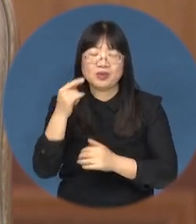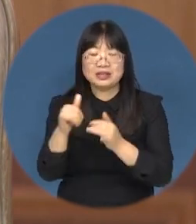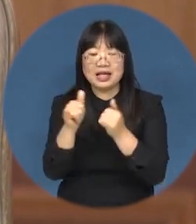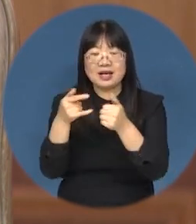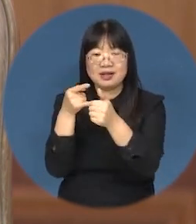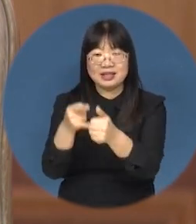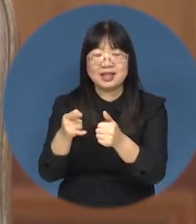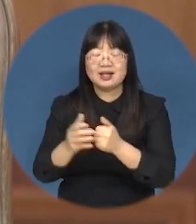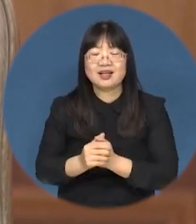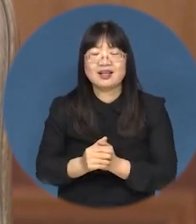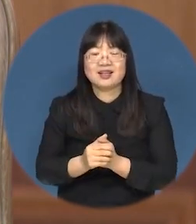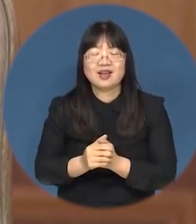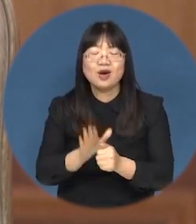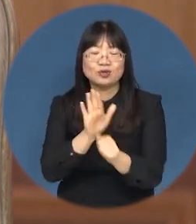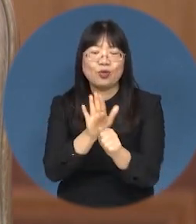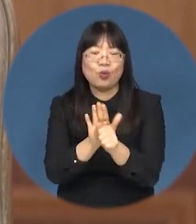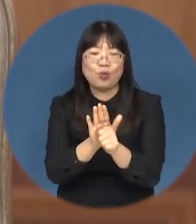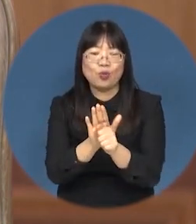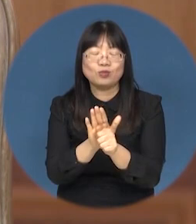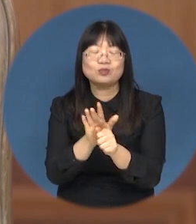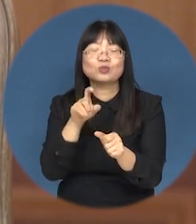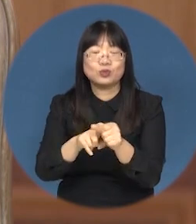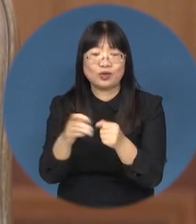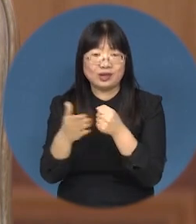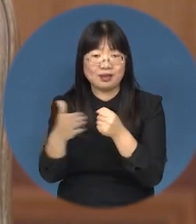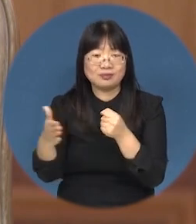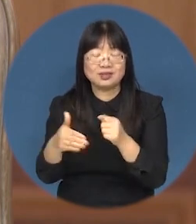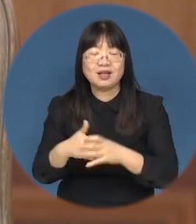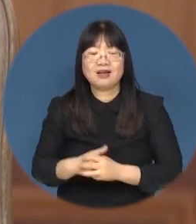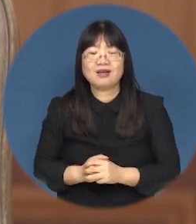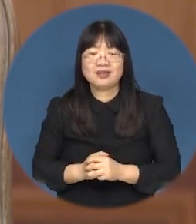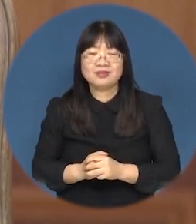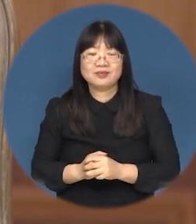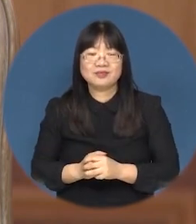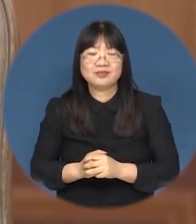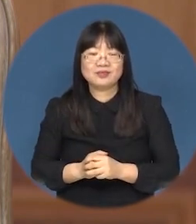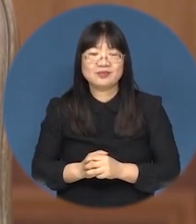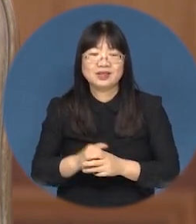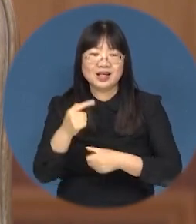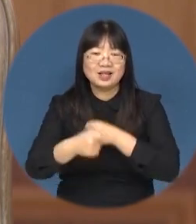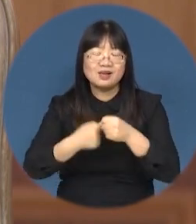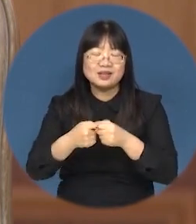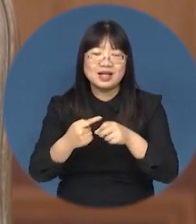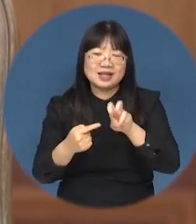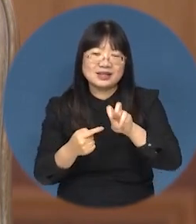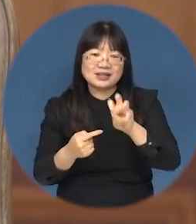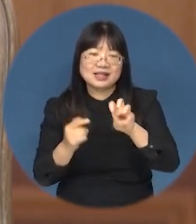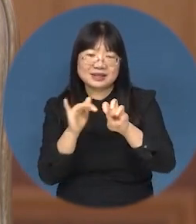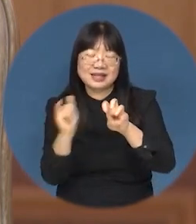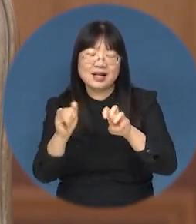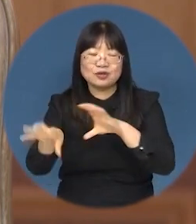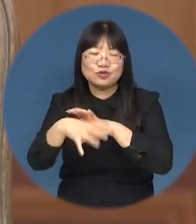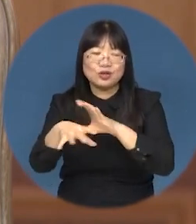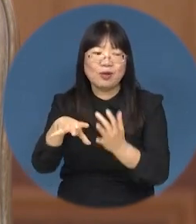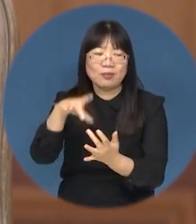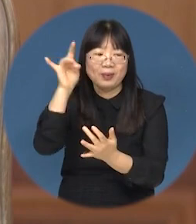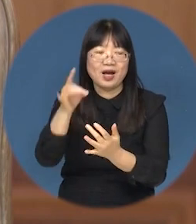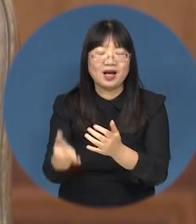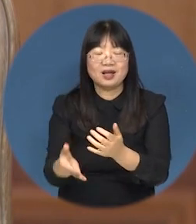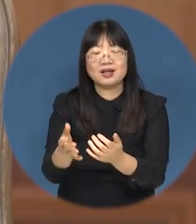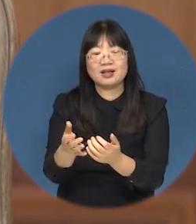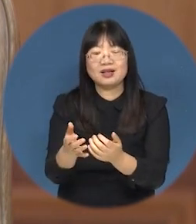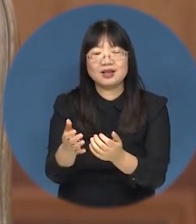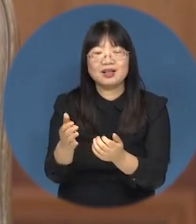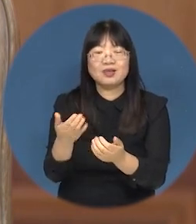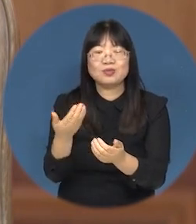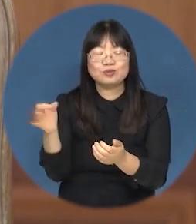분들한테 조금이나마 도움이 되고자 해서 이제 그 어떤 1년에 그래도 한 20, 30분 추천해서 예, 예. 그냥 선정해서